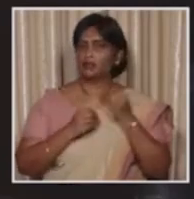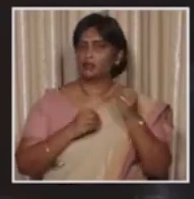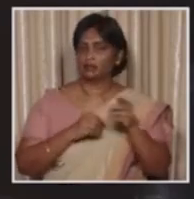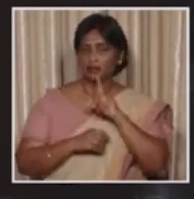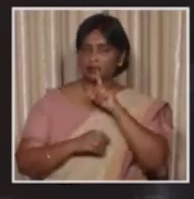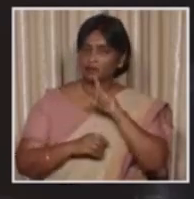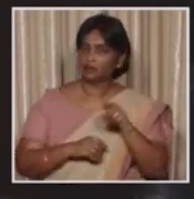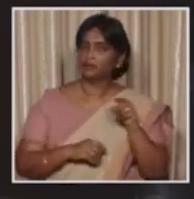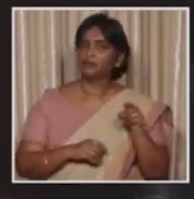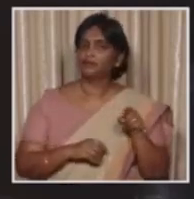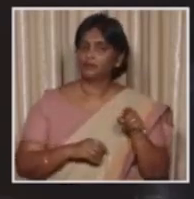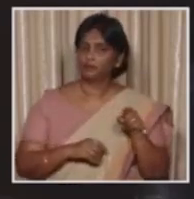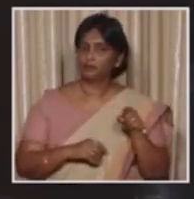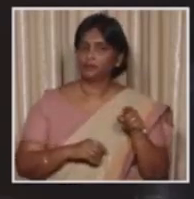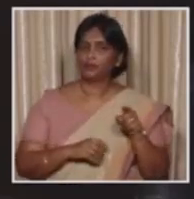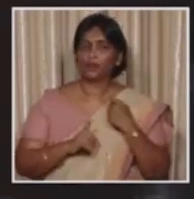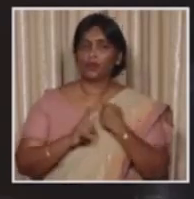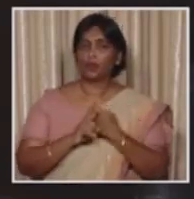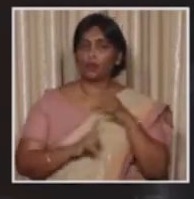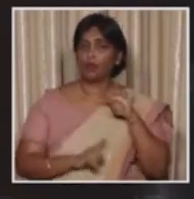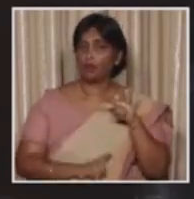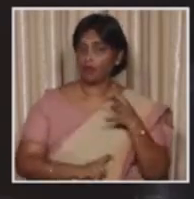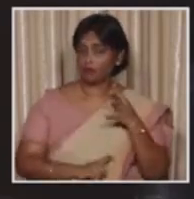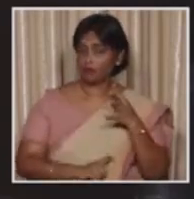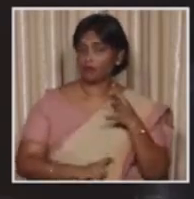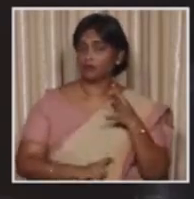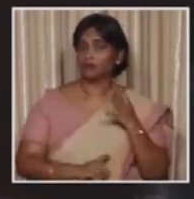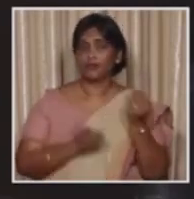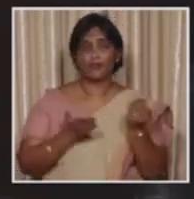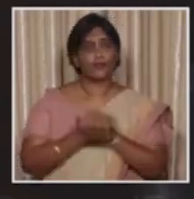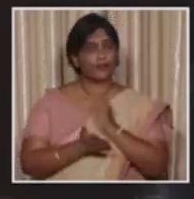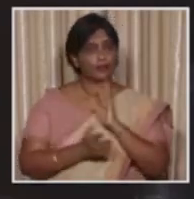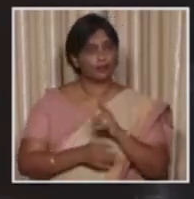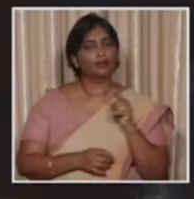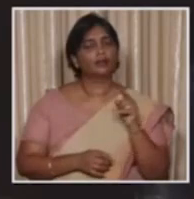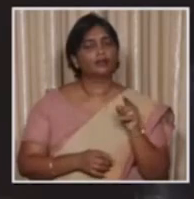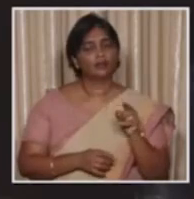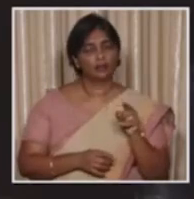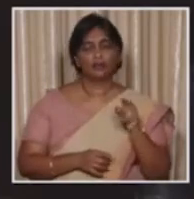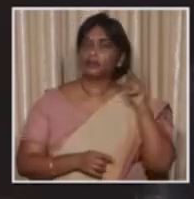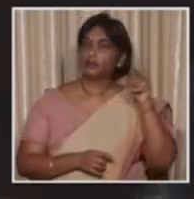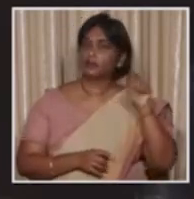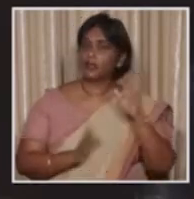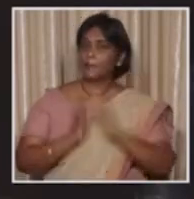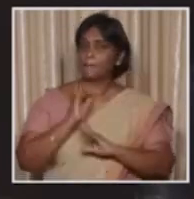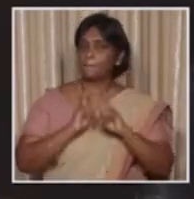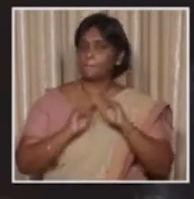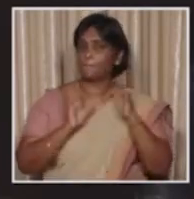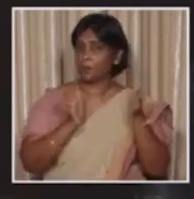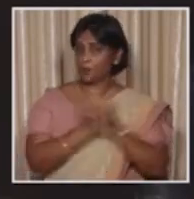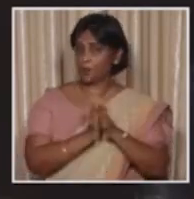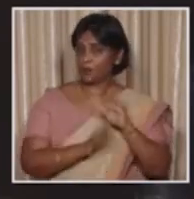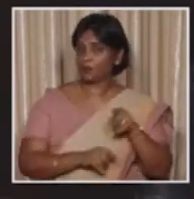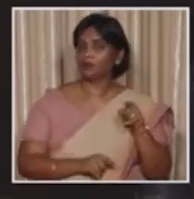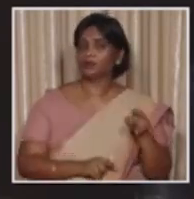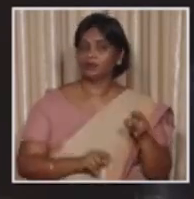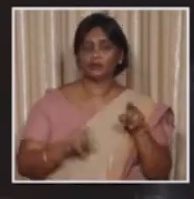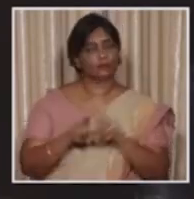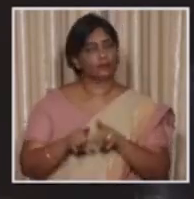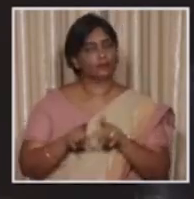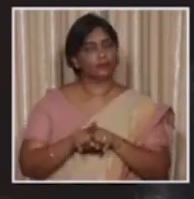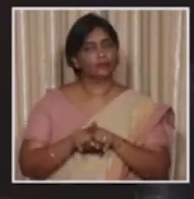4000 கோடி ரூபாயை மன்னிக்கும் 400 கோடி ரூபாயை ஒதுக்கியிருக்கிறார். அந்த ஒதுக்கீடு என்பது அவரது அமைச்சர் கீழே தான் இருக்கிறது. இதில் பாருங்கள், அதாவது அது கூட பாருங்கள், அந்த